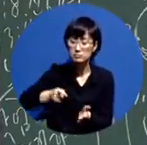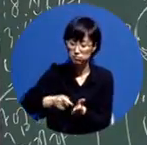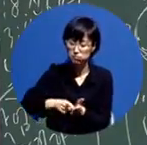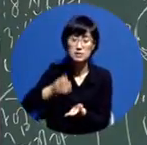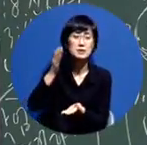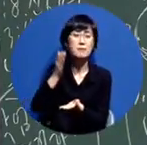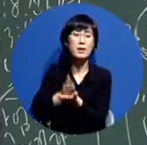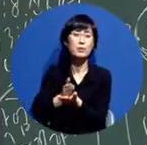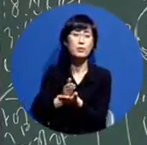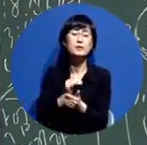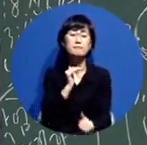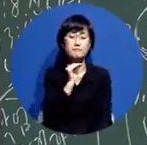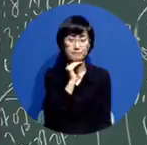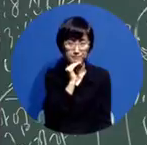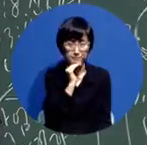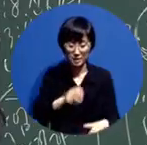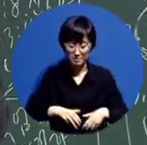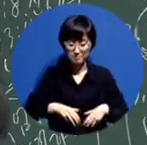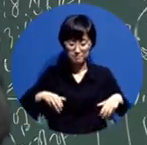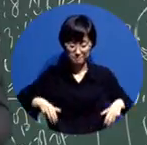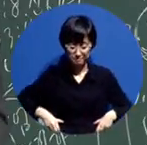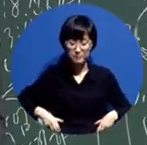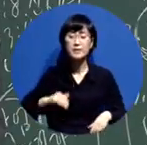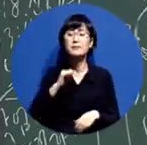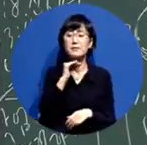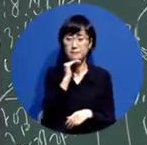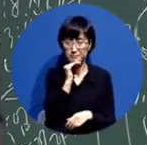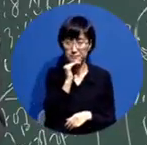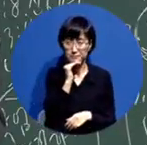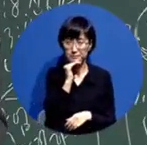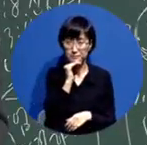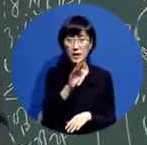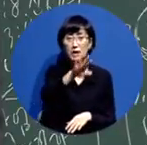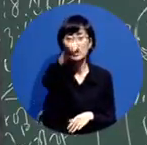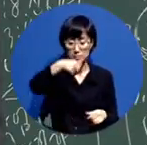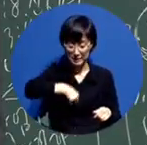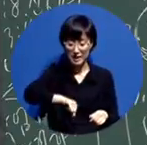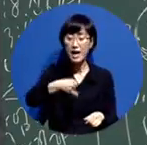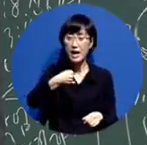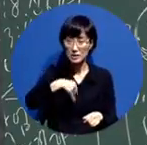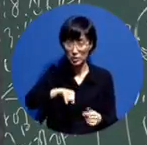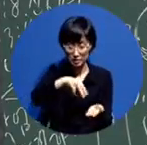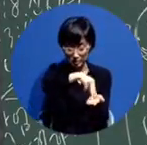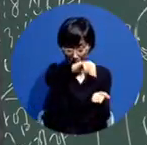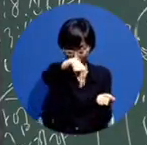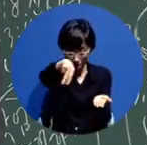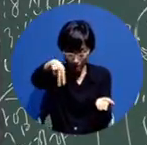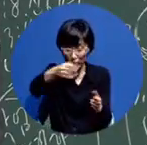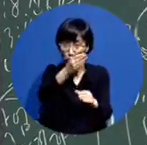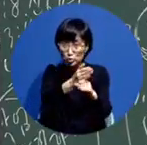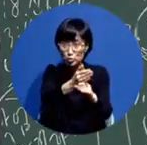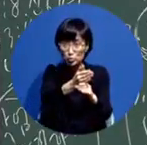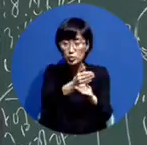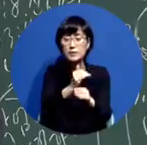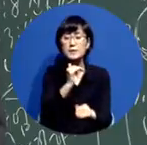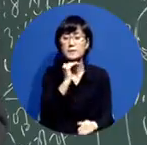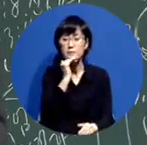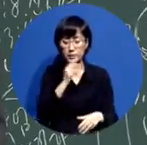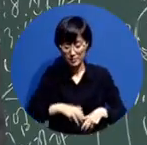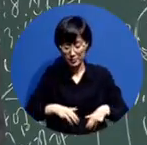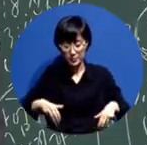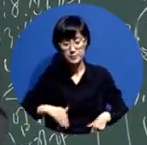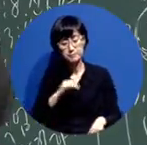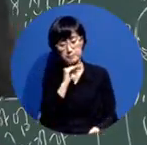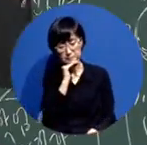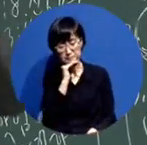各位，你们稍微等候一下。 렘넌트가다른길을가더라도여러분조금만기다려주십시오。 哪怕 remnant 走在其他路上，你们也是稍微等候一下。 진짜하나님을믿으